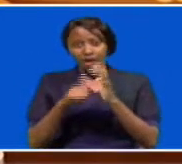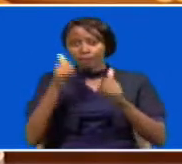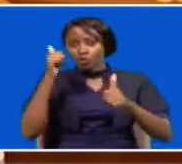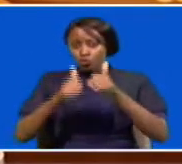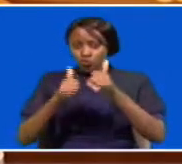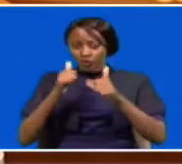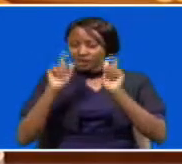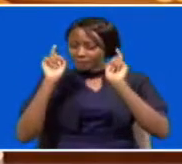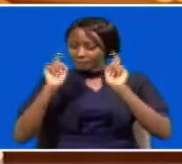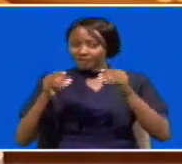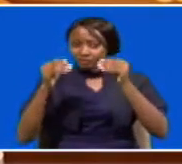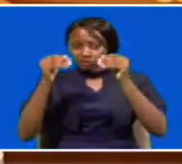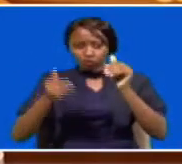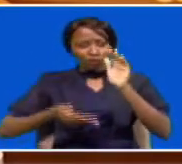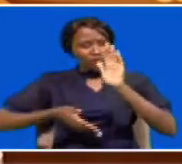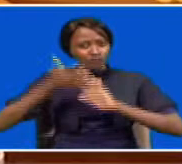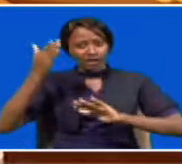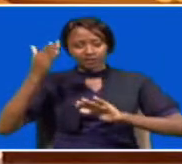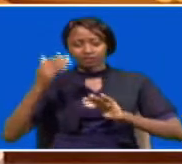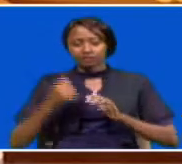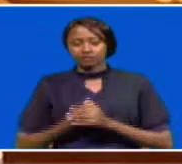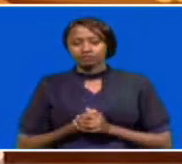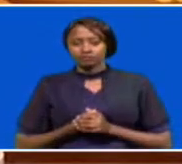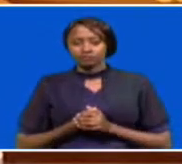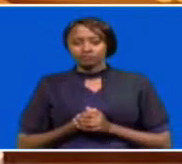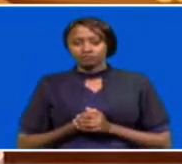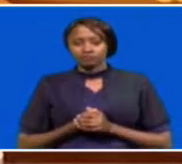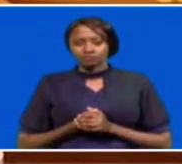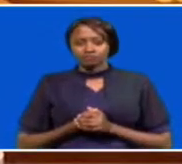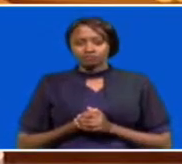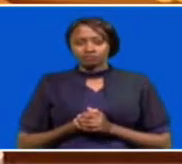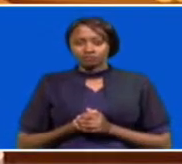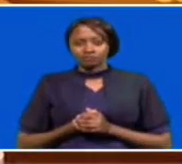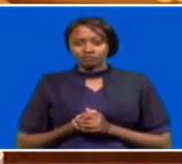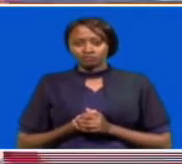linastahili kutatuliwa haraka iwezekanavyo.